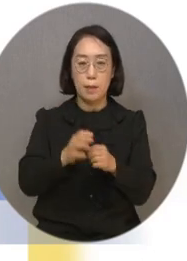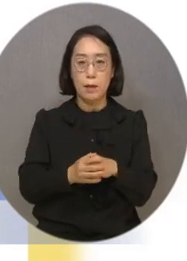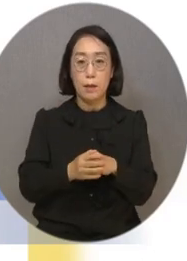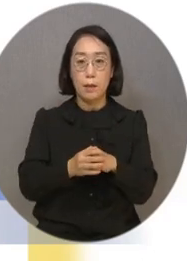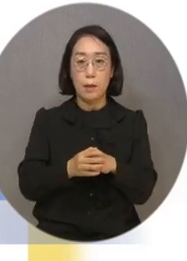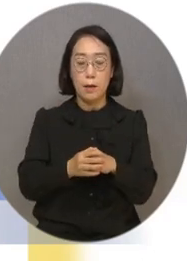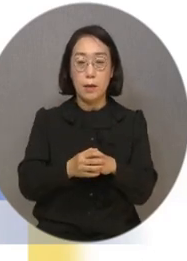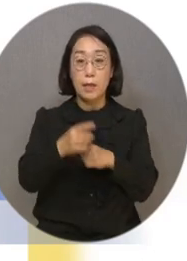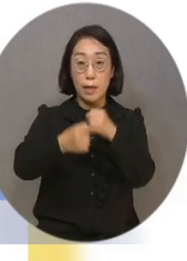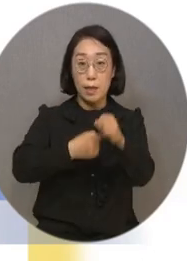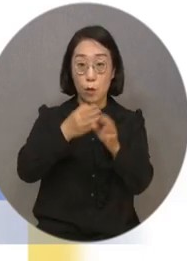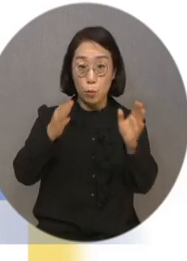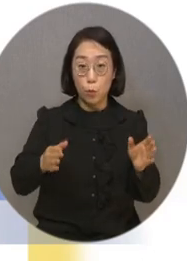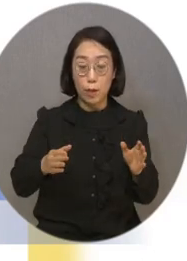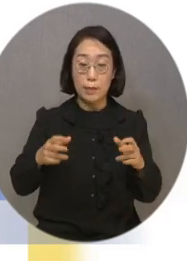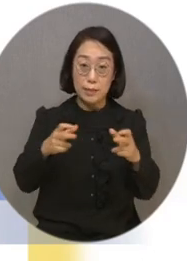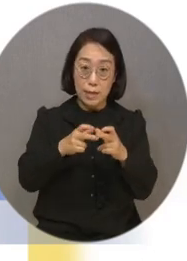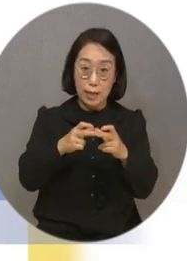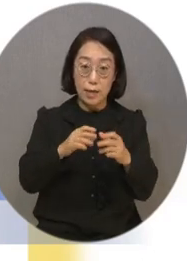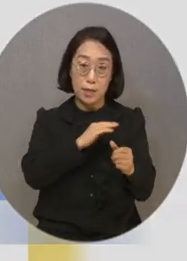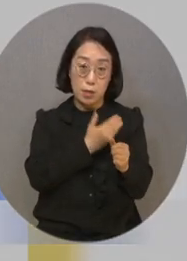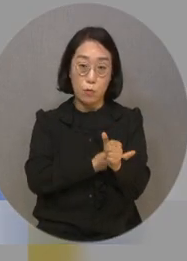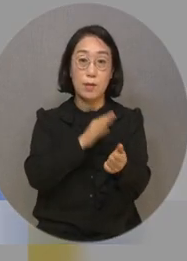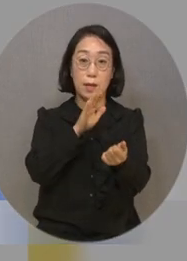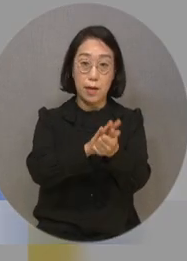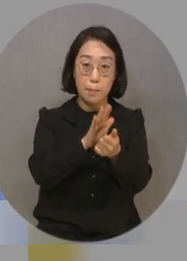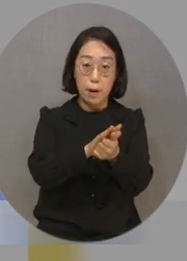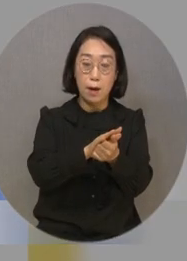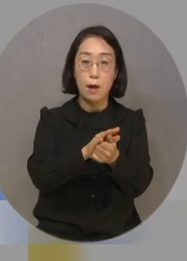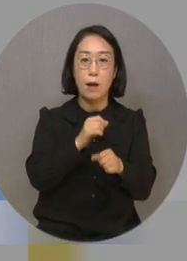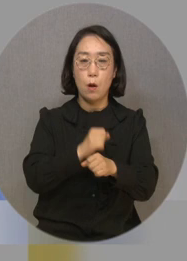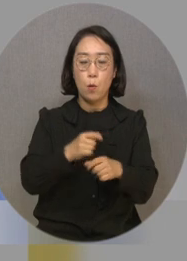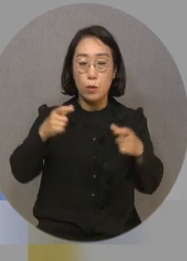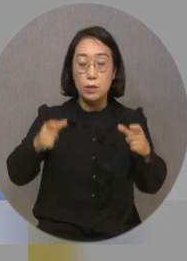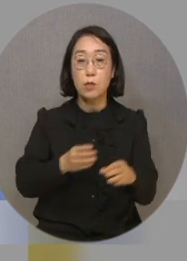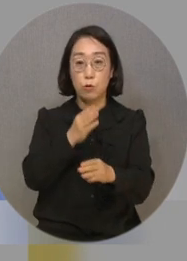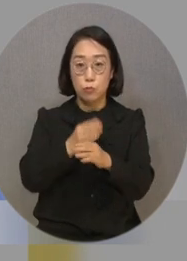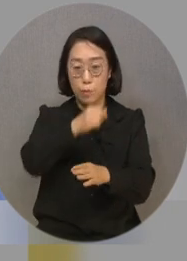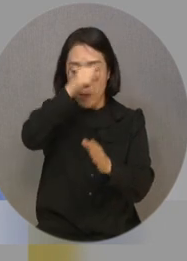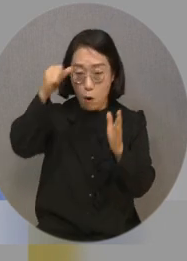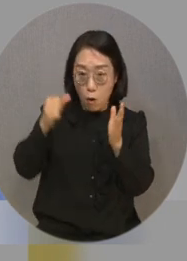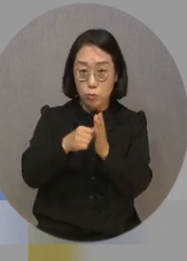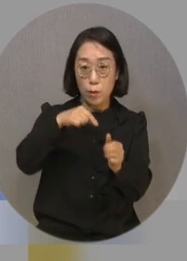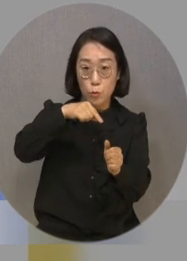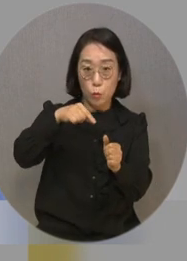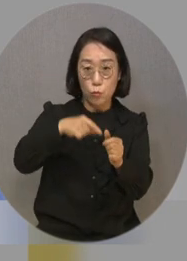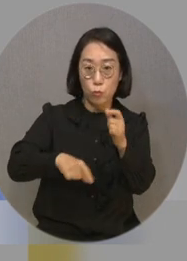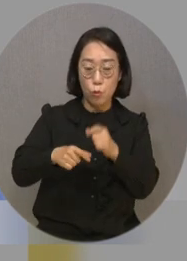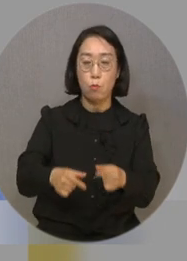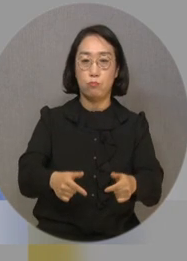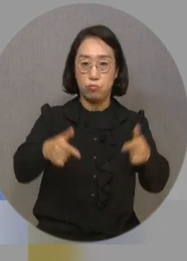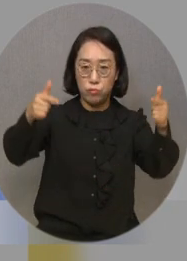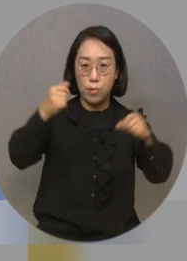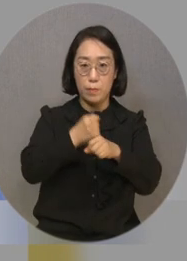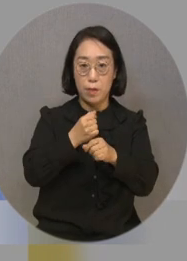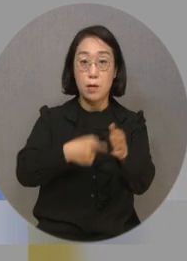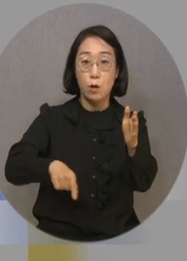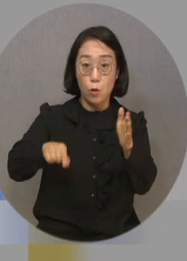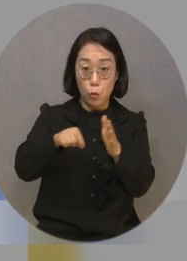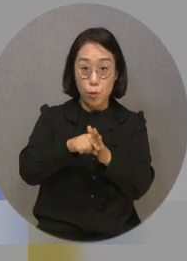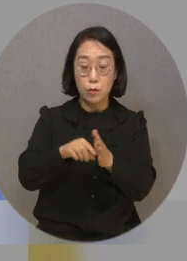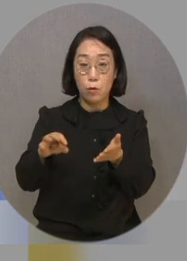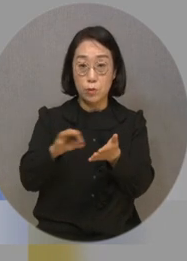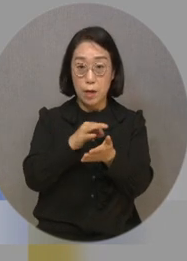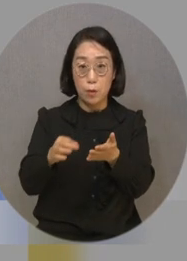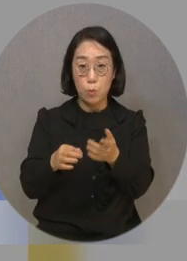성남시는 앞으로 장애인 역량 개발을 지원하게 되고 지역 중심장애인 평생교육을 활성화하게 됩니다이를 위해